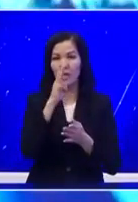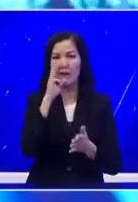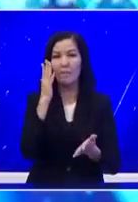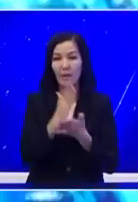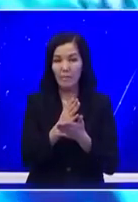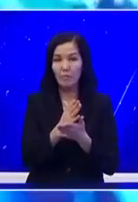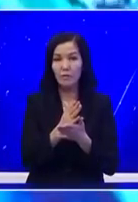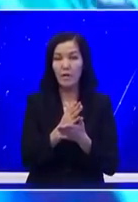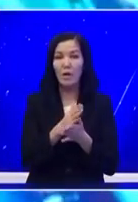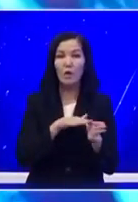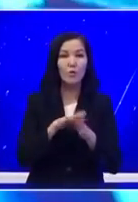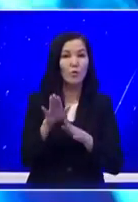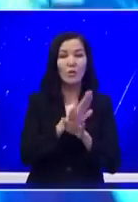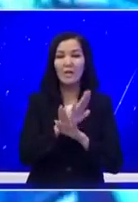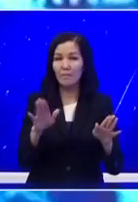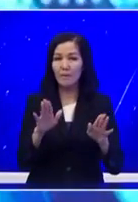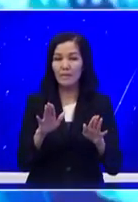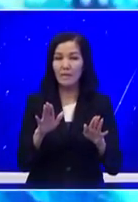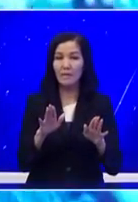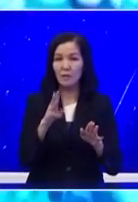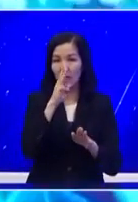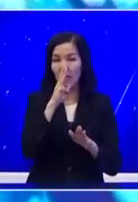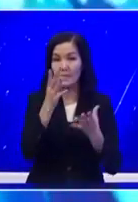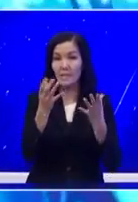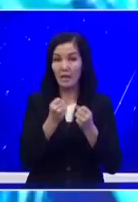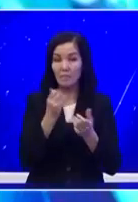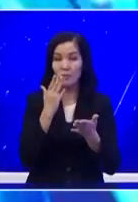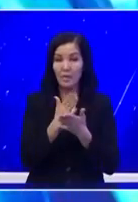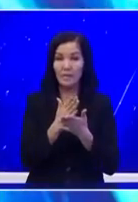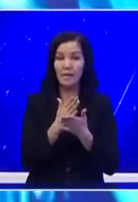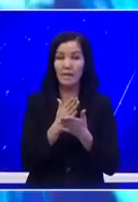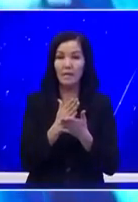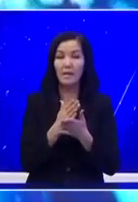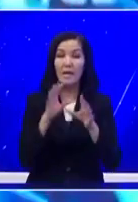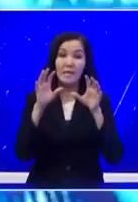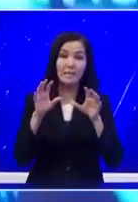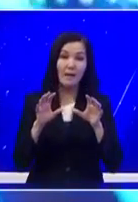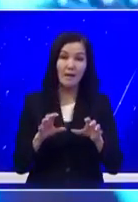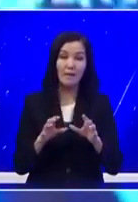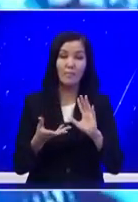немесе толық емес режимде жұмыс істеп жүрсе, жалақысын алып. Я болмаса еңбек заңдылығы бойынша